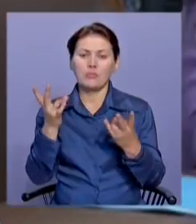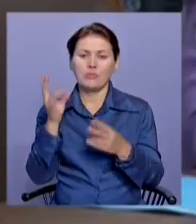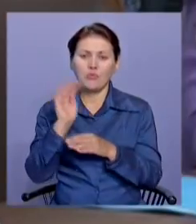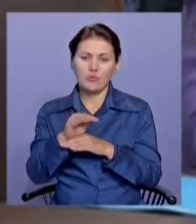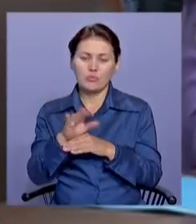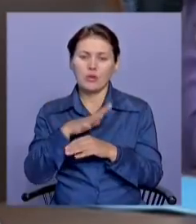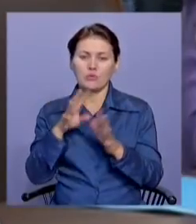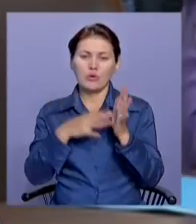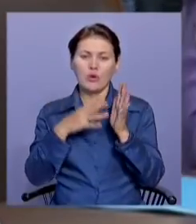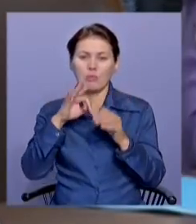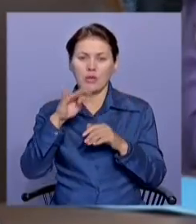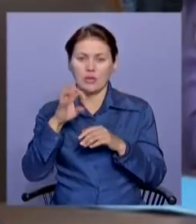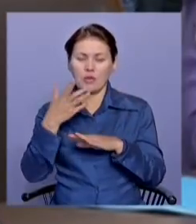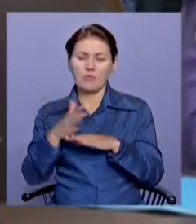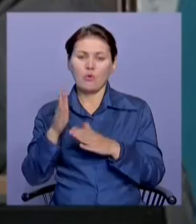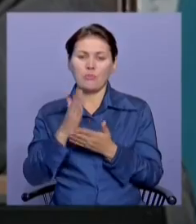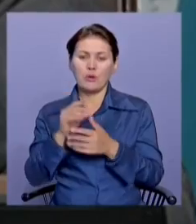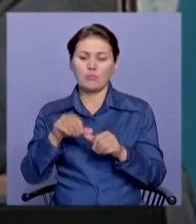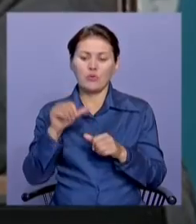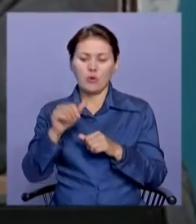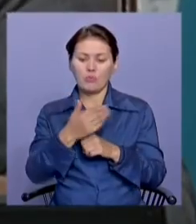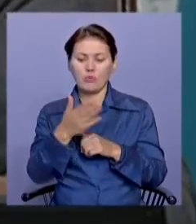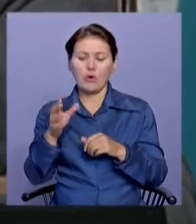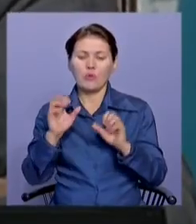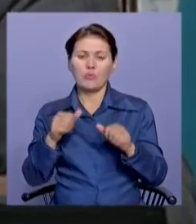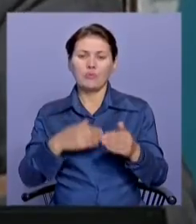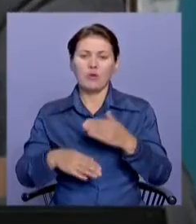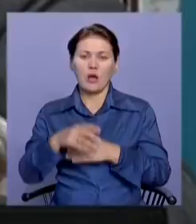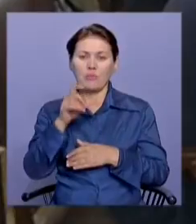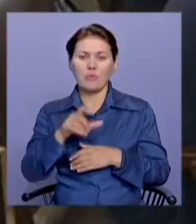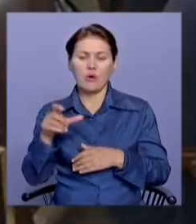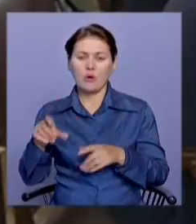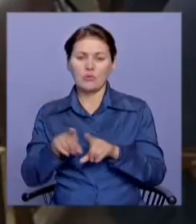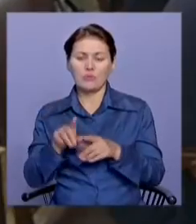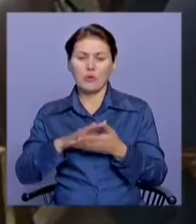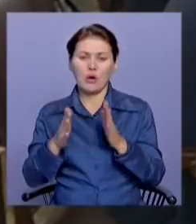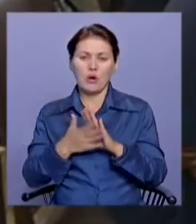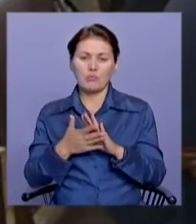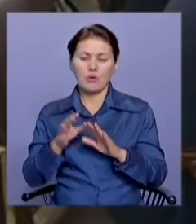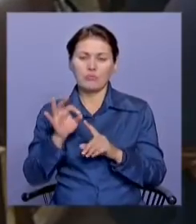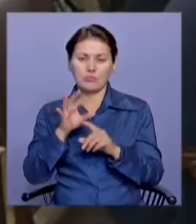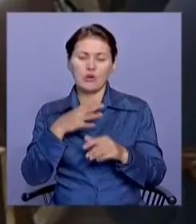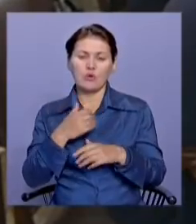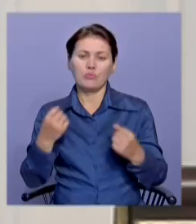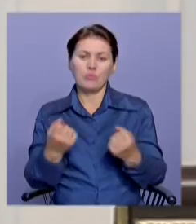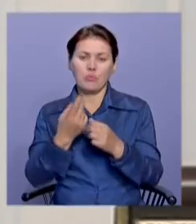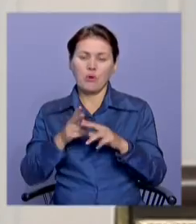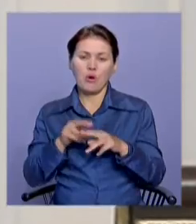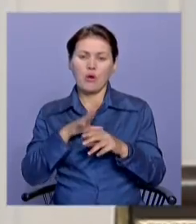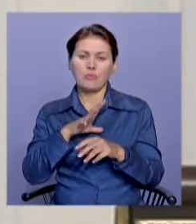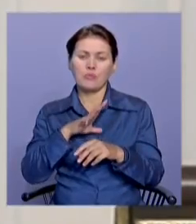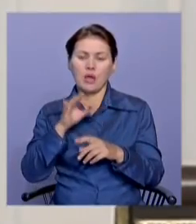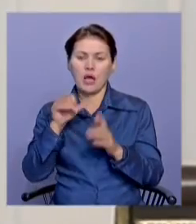қосымша 9 миллиард теңге бөлінбек. Әсіресе бұл жолы мүмкіндігі шектеулі жандарға жағдай жасау көзделіп отыр. Оларды қолдау